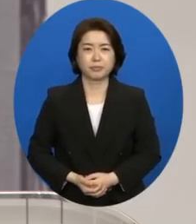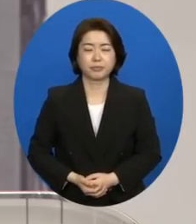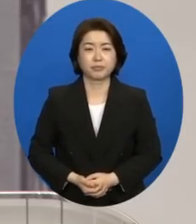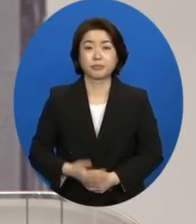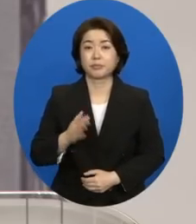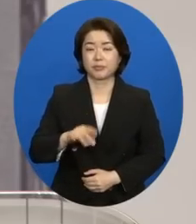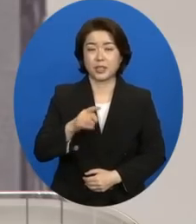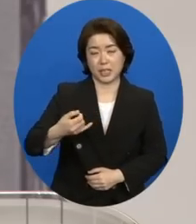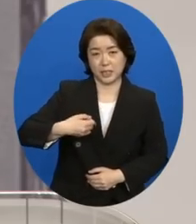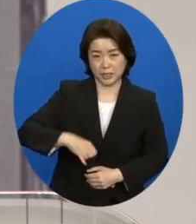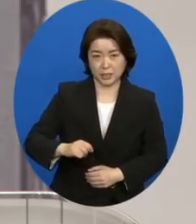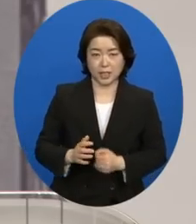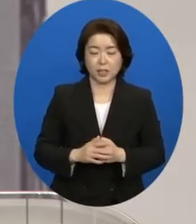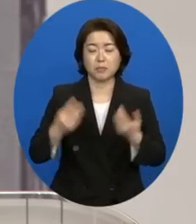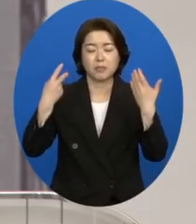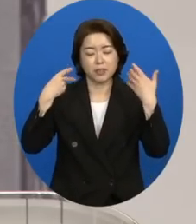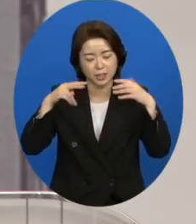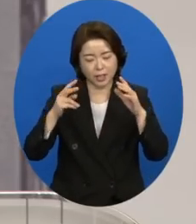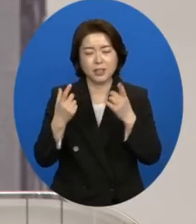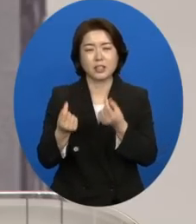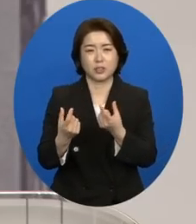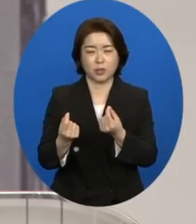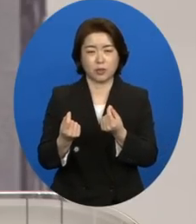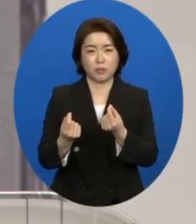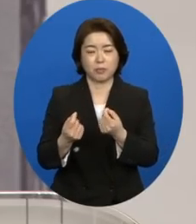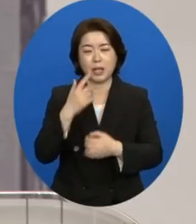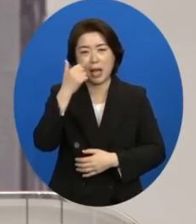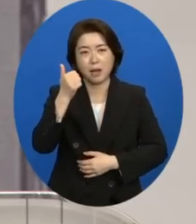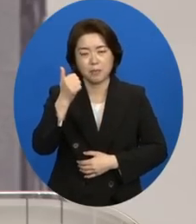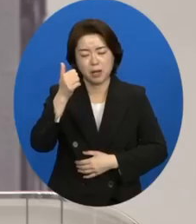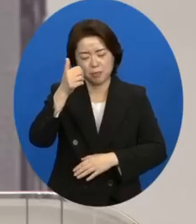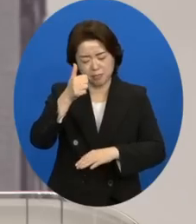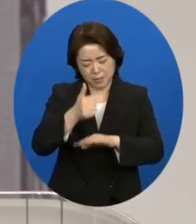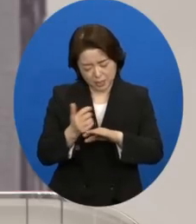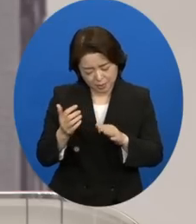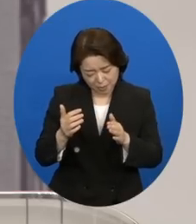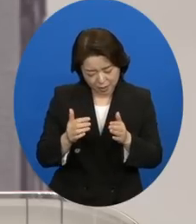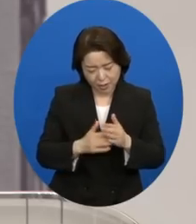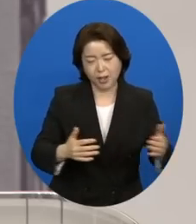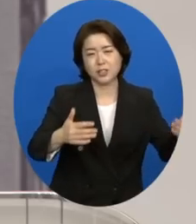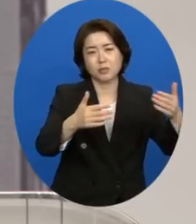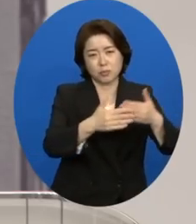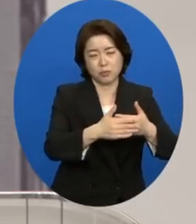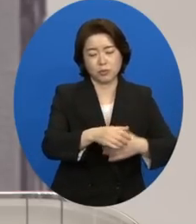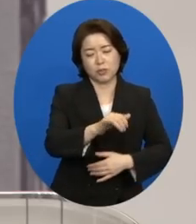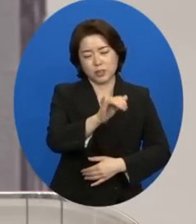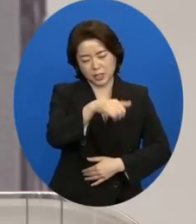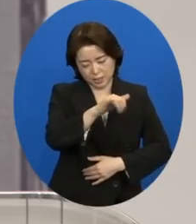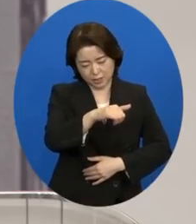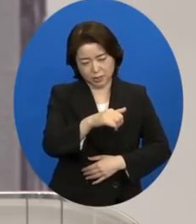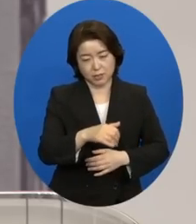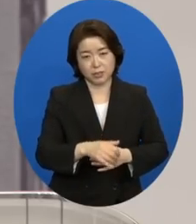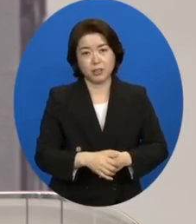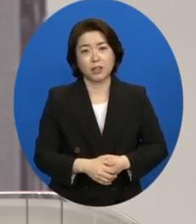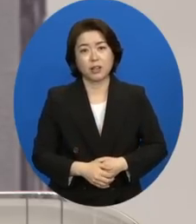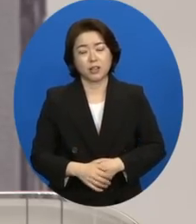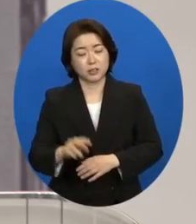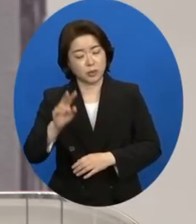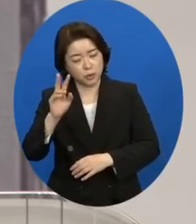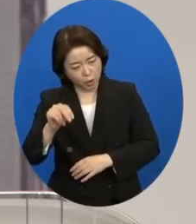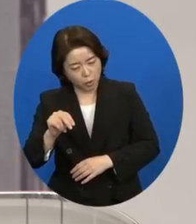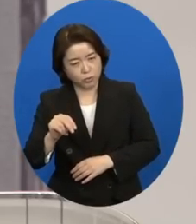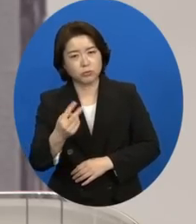근데이 딸이 다니엘처럼 아빠를 끝까지 예스 품고 아닌 것은 아니라고 복음을 전하면서 노라고